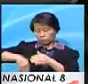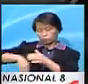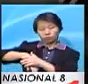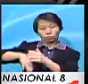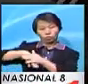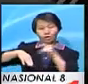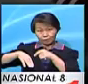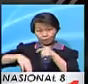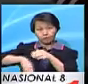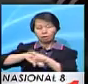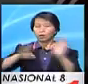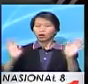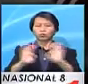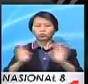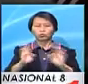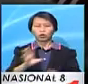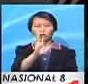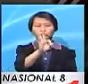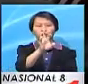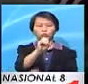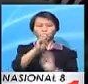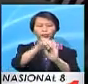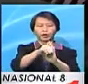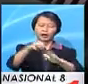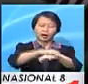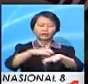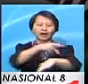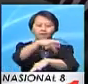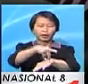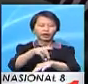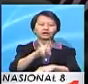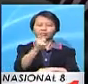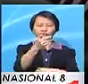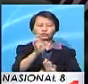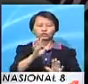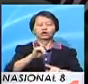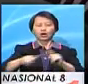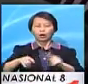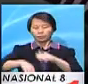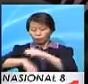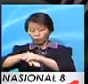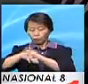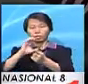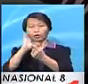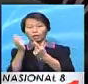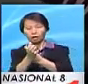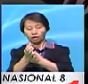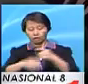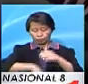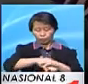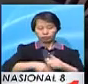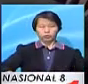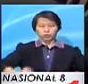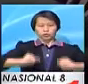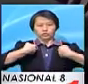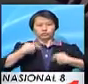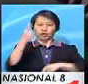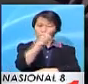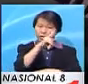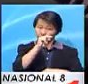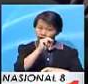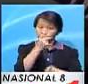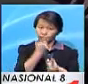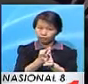bukan berdasarkan 90 minit atas padangnya. Bola sepak ni adalah culture, bola sepak ni adalah kehidupan seharian. So kita